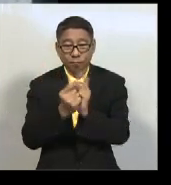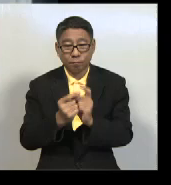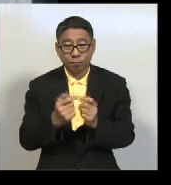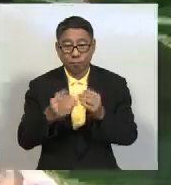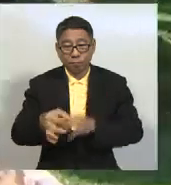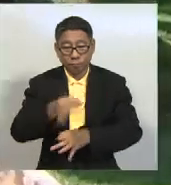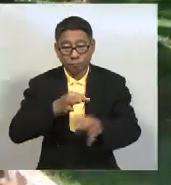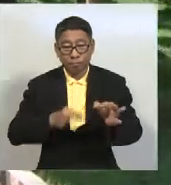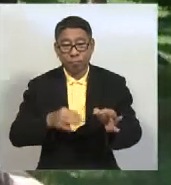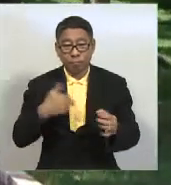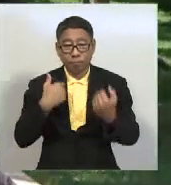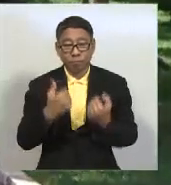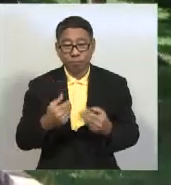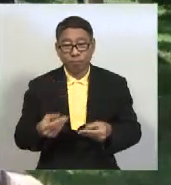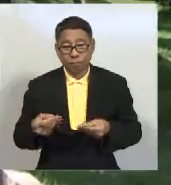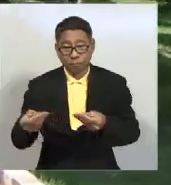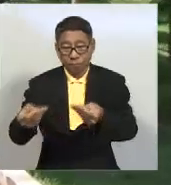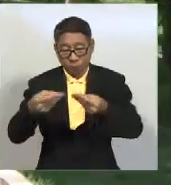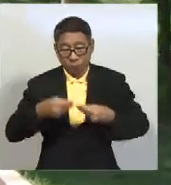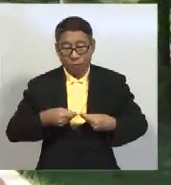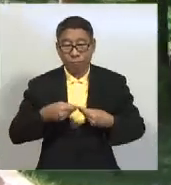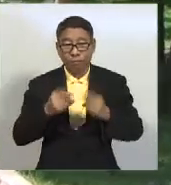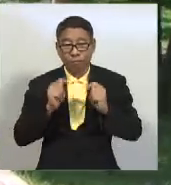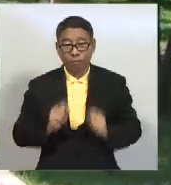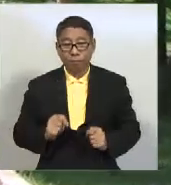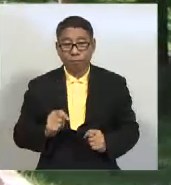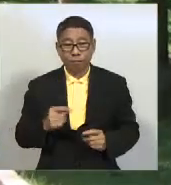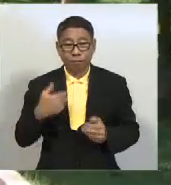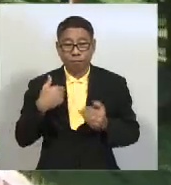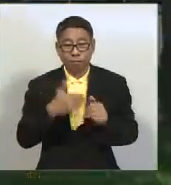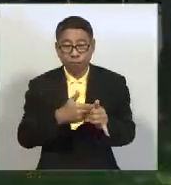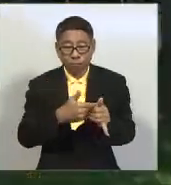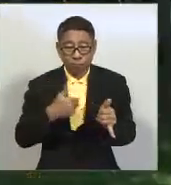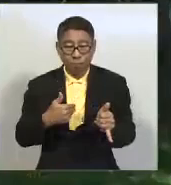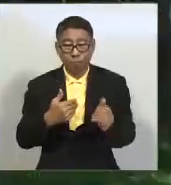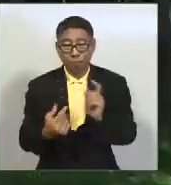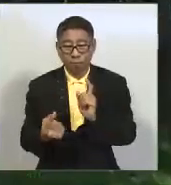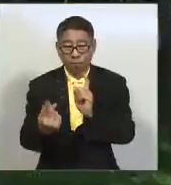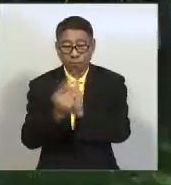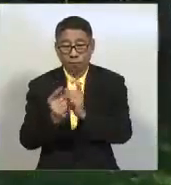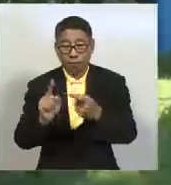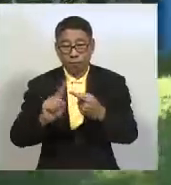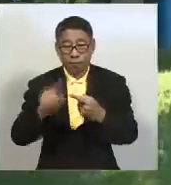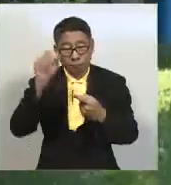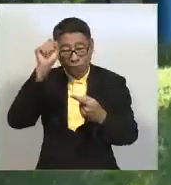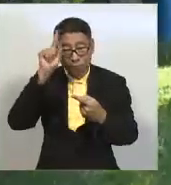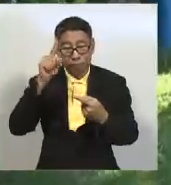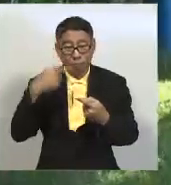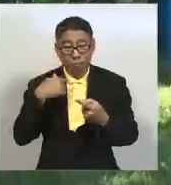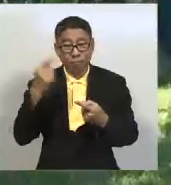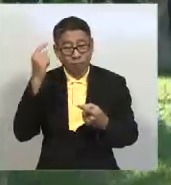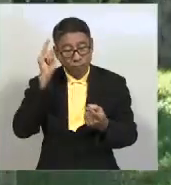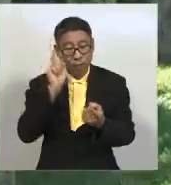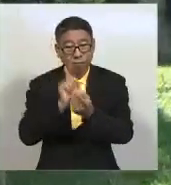หายแทนแต่จะมามอบตัวภายหลังส่วนนายศิวกรเมื่อพบหน้านายสุริวัฒน์จึง